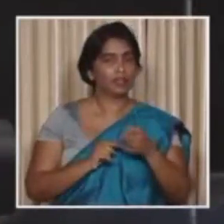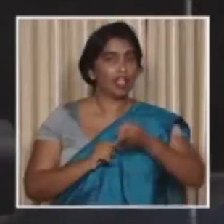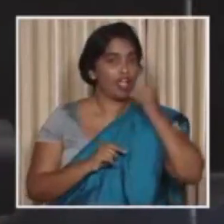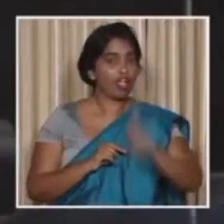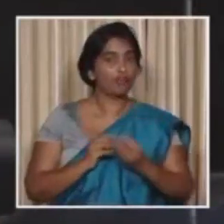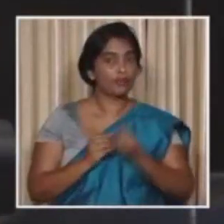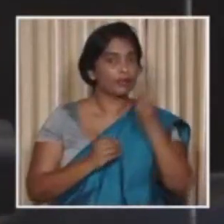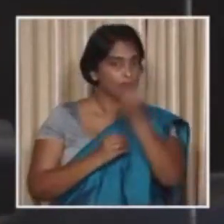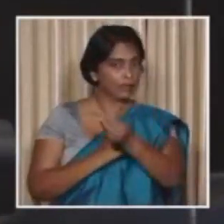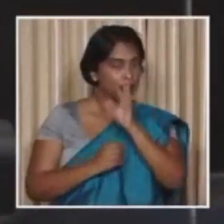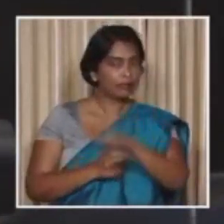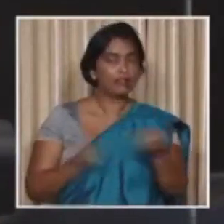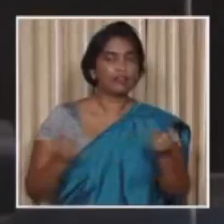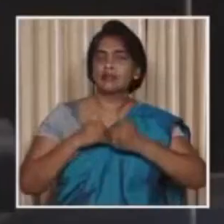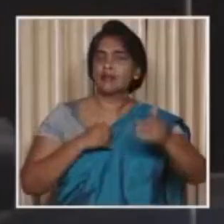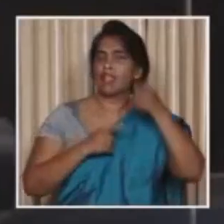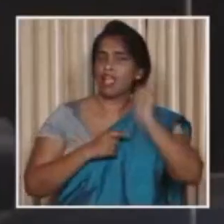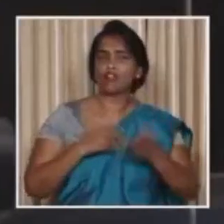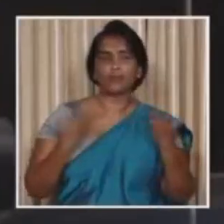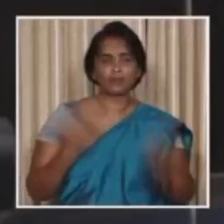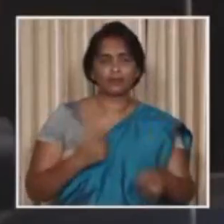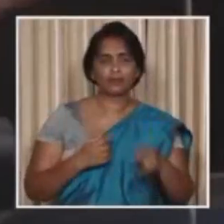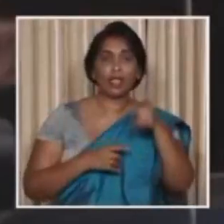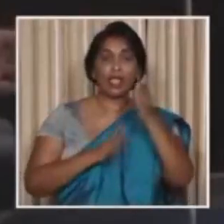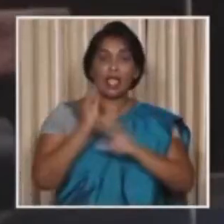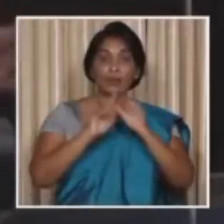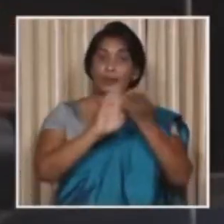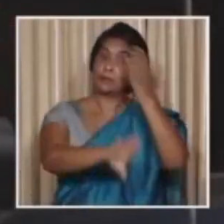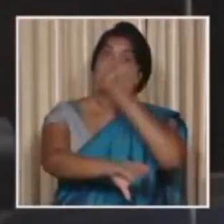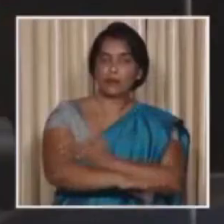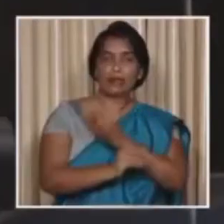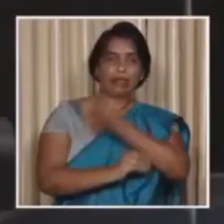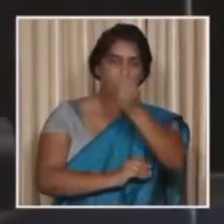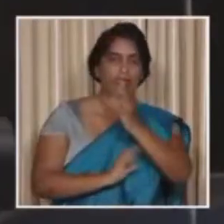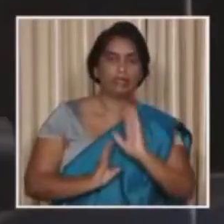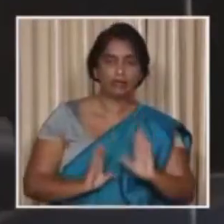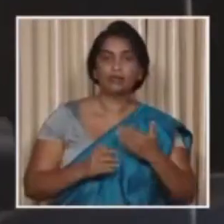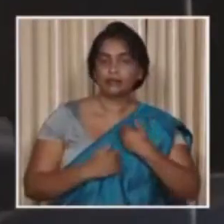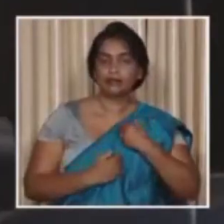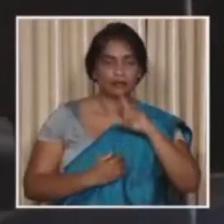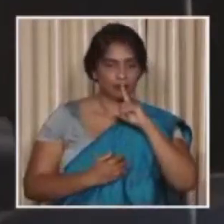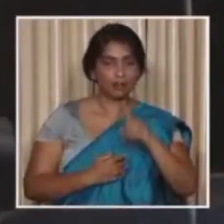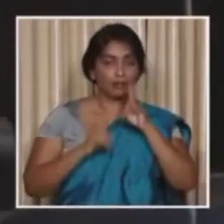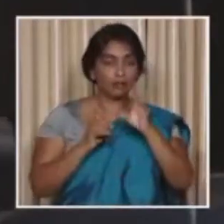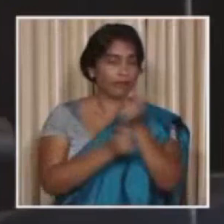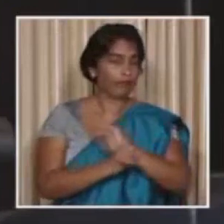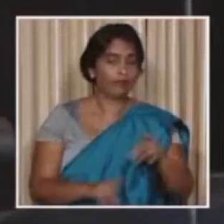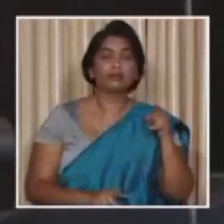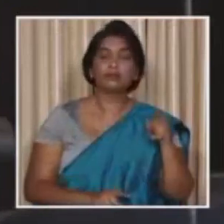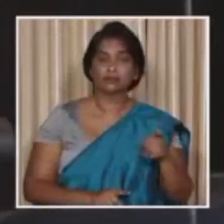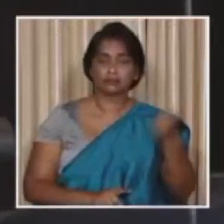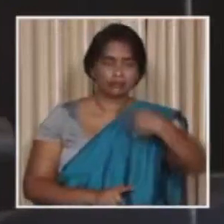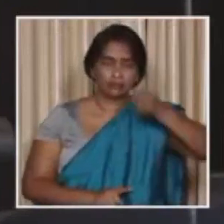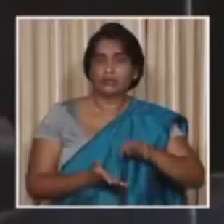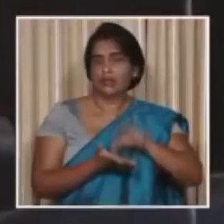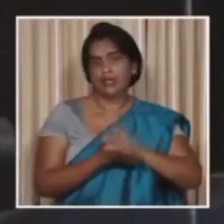එකක් දීලා තියෙන නිසා තමයි මේ කට්ටිය මේක කරගෙන ගියේ ඔබතුමා ඇමති වෙන කලින් කලින් එක්කන දෙන්නේ නැති හරි මම කියන්නේ එහෙම එකපාර්ට්ටම ඒකමතික